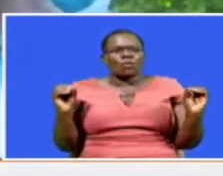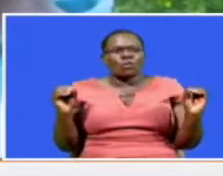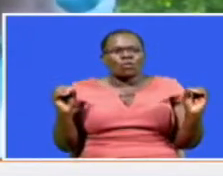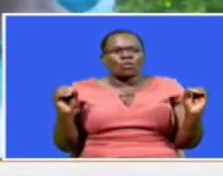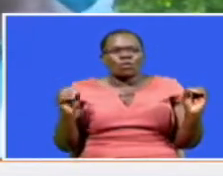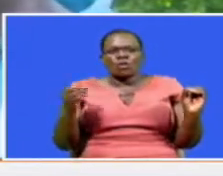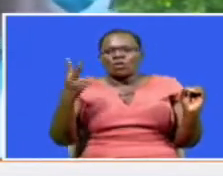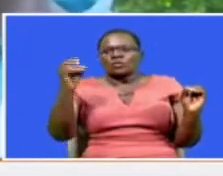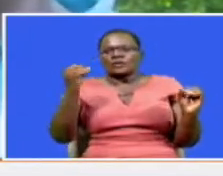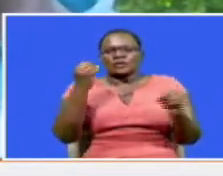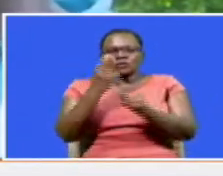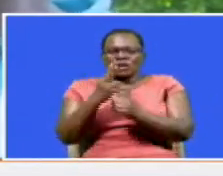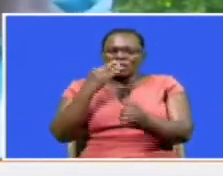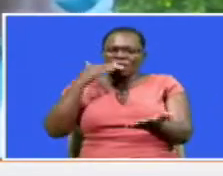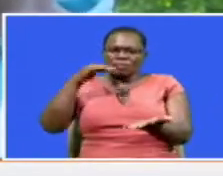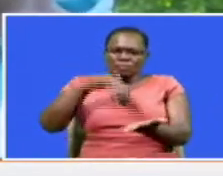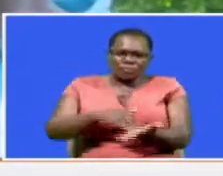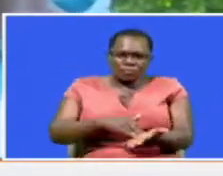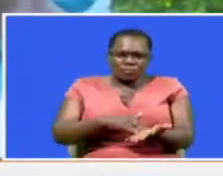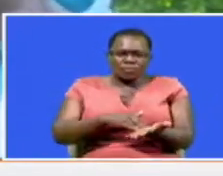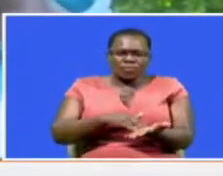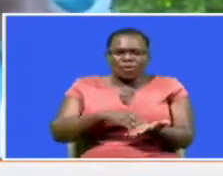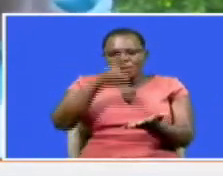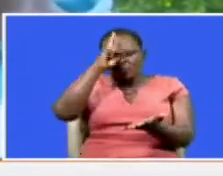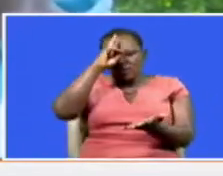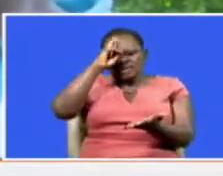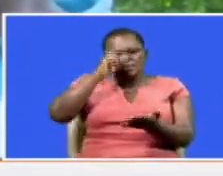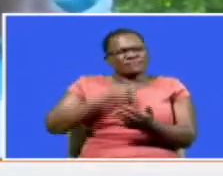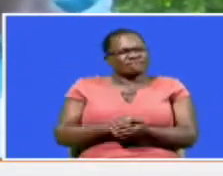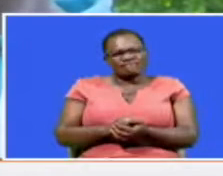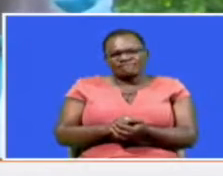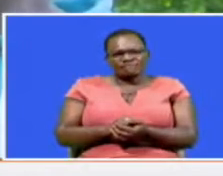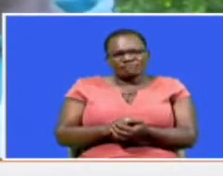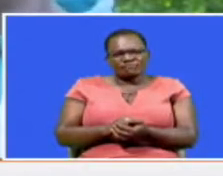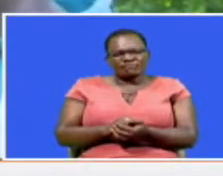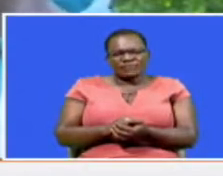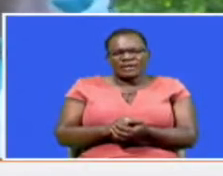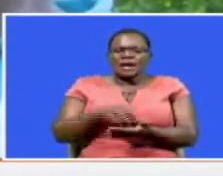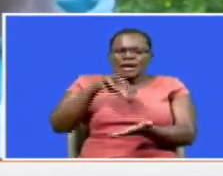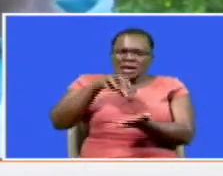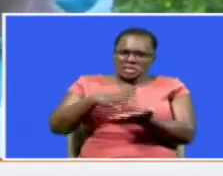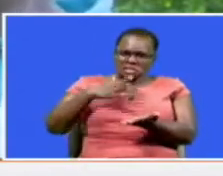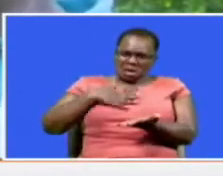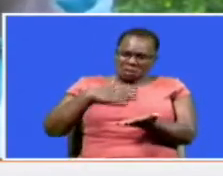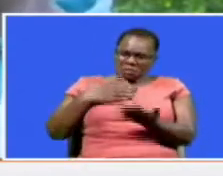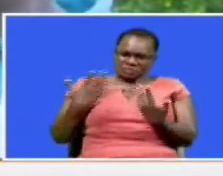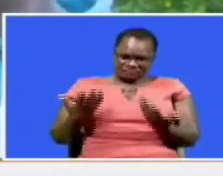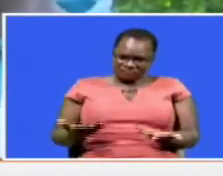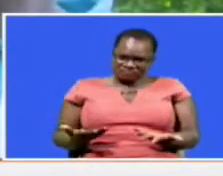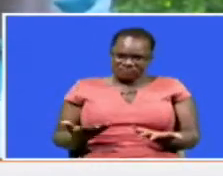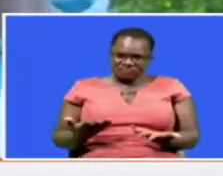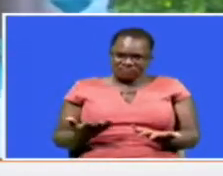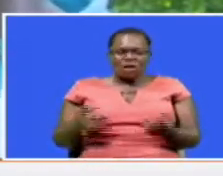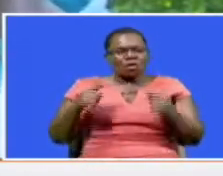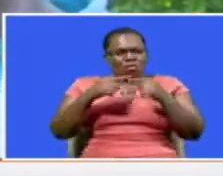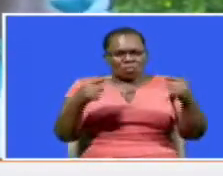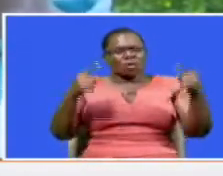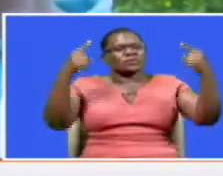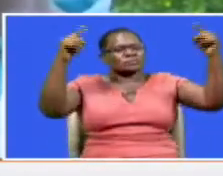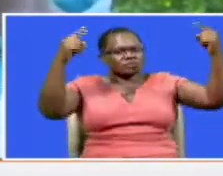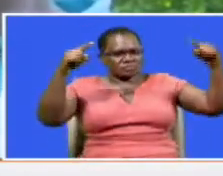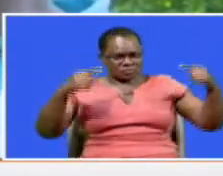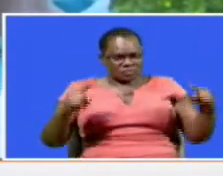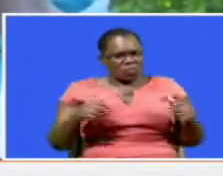hiyo 2012 tukaanza kuandikia kikosi, administration police, kwamba kesi yetu ya appeal imekuwa